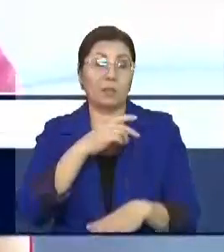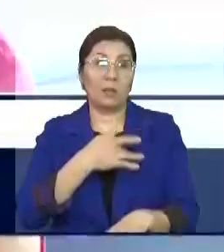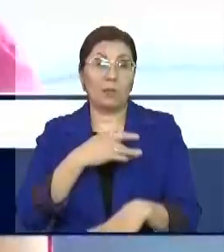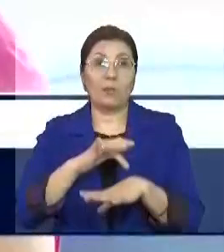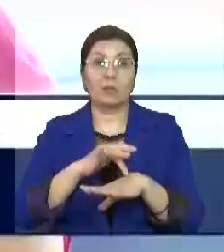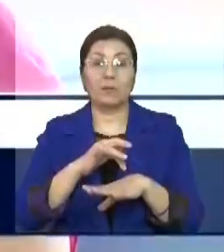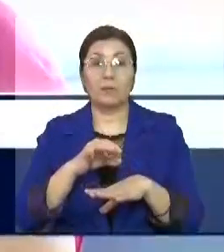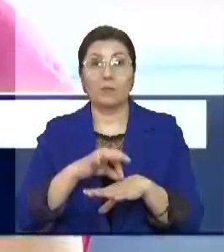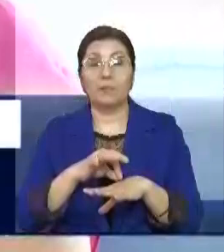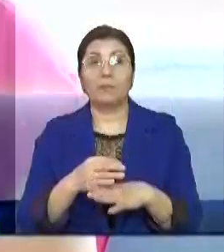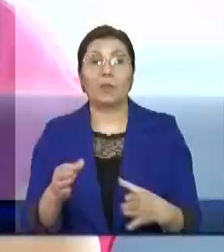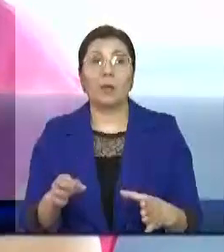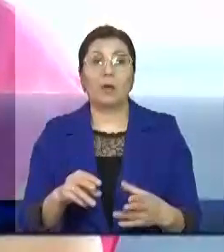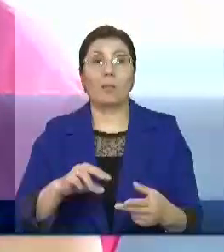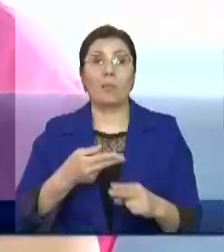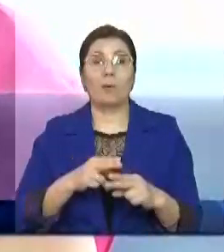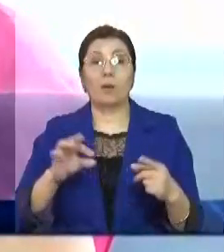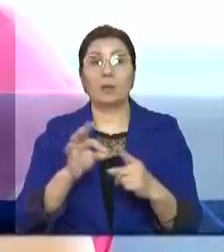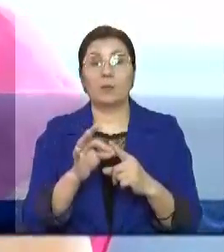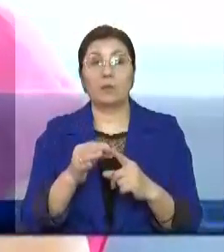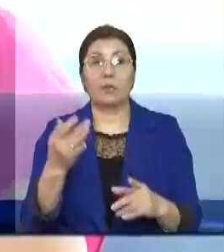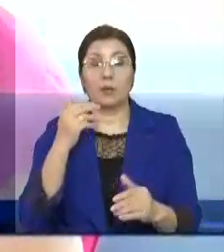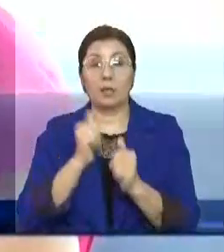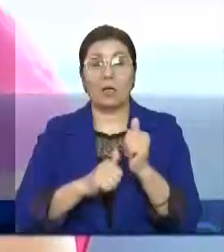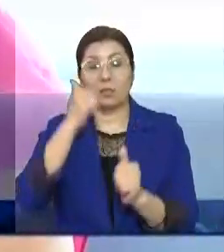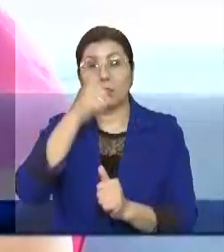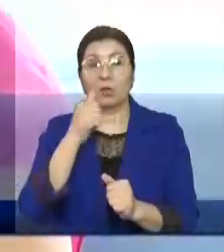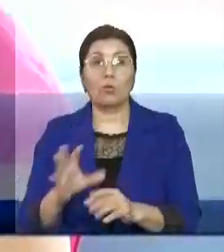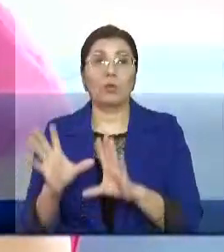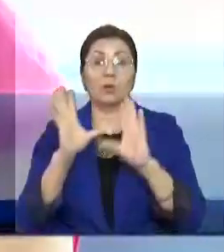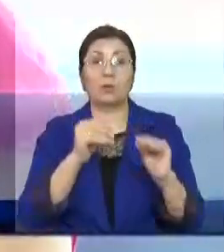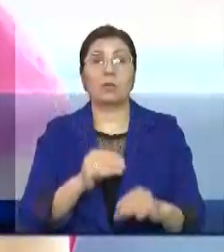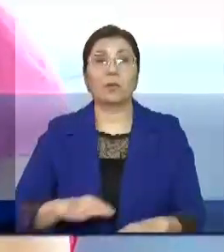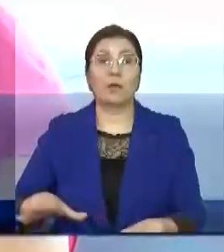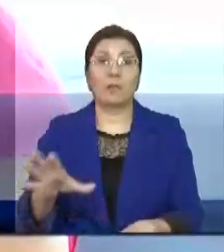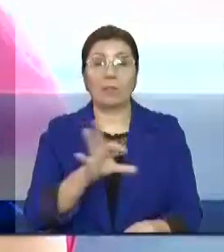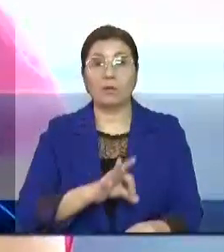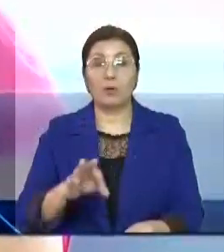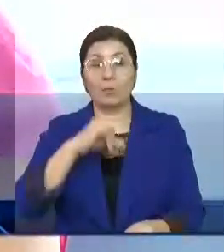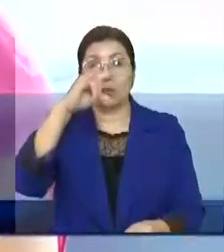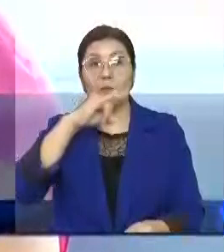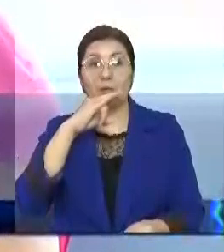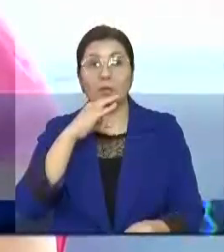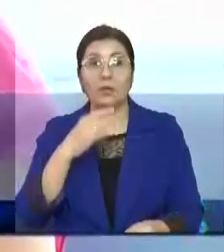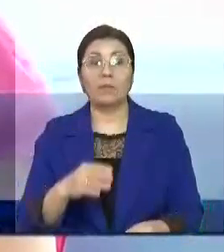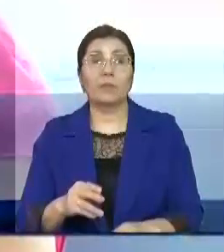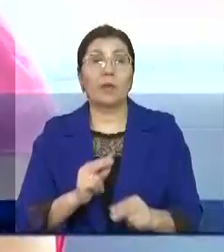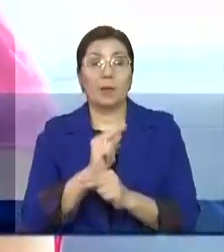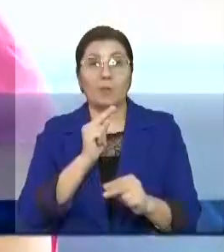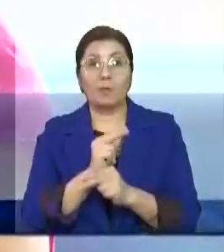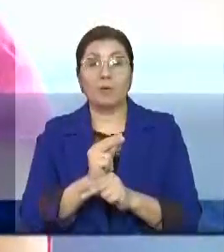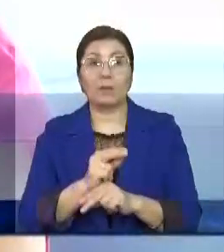недостаточности. По этой карте мы ежегодно выезжаем по все регионы Казахстана с предоставлением лекционных